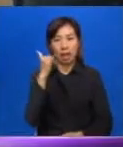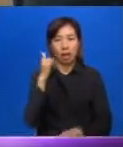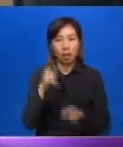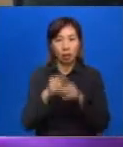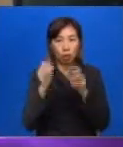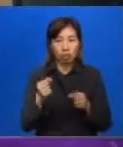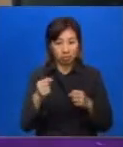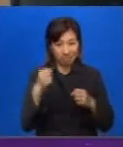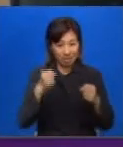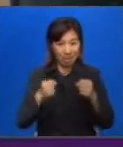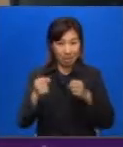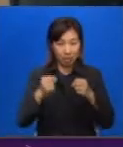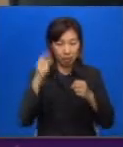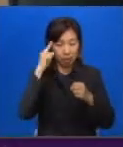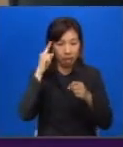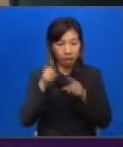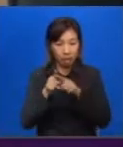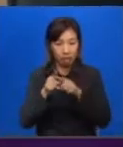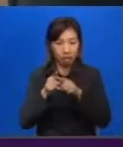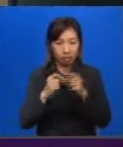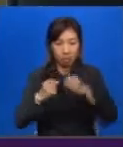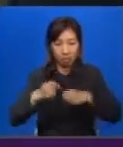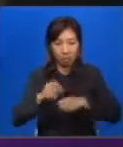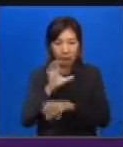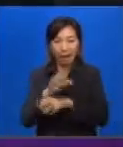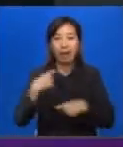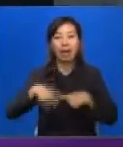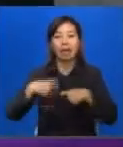ามารถที่จะแจ้งข้อมูลให้กับทางของภาคพื้นดินได้